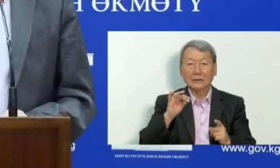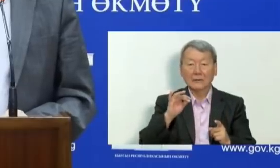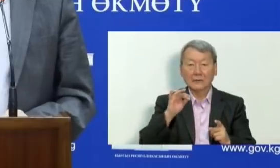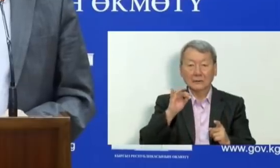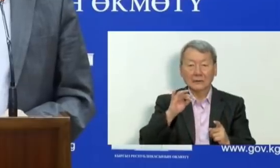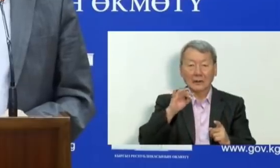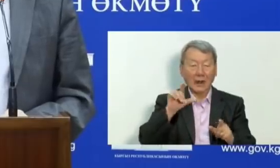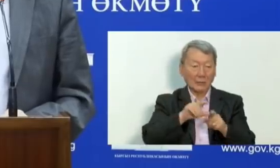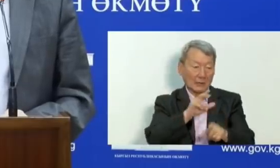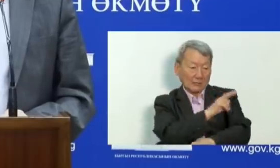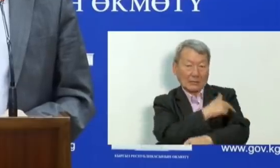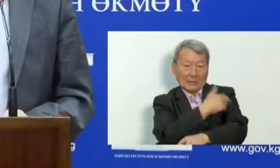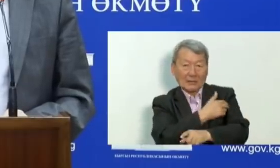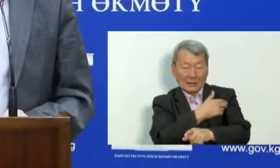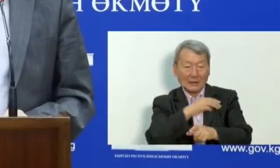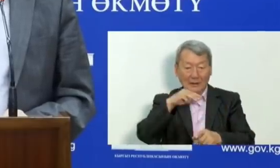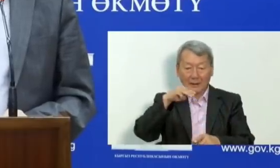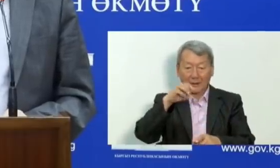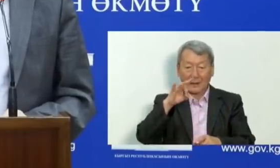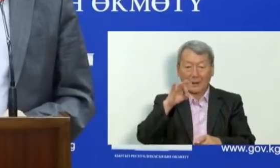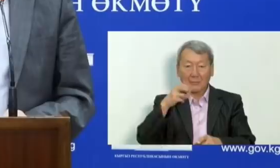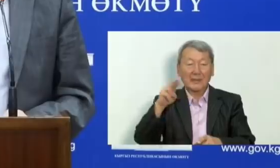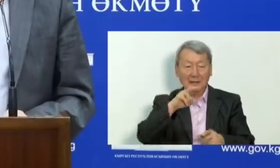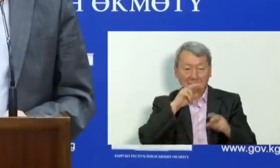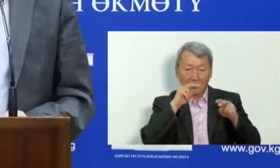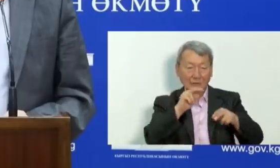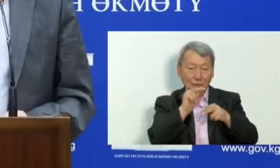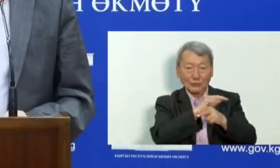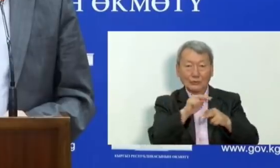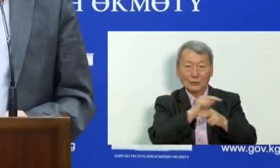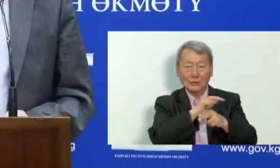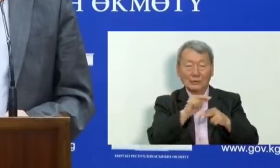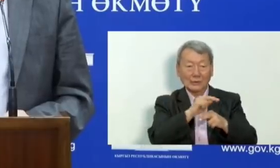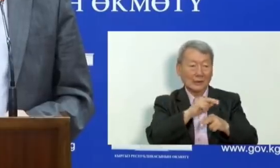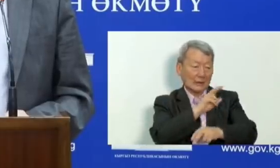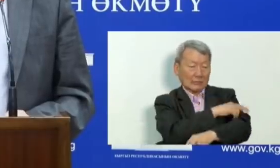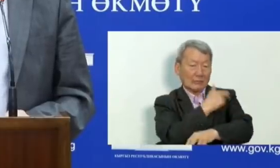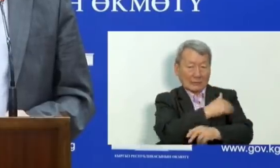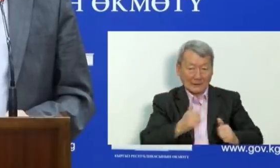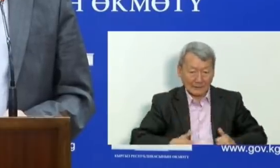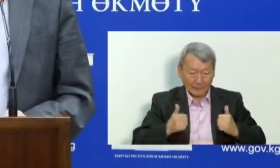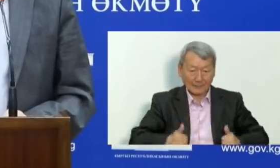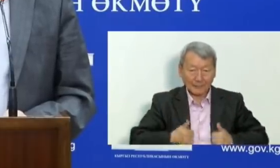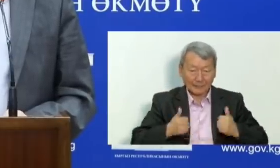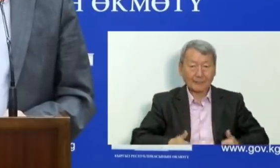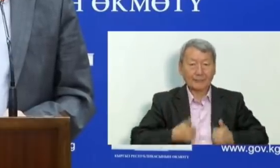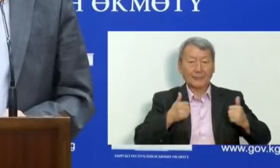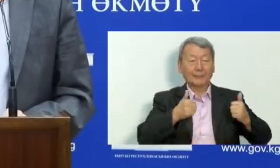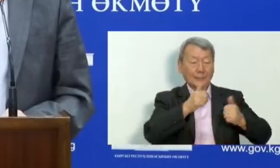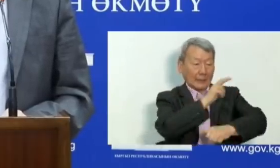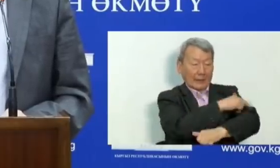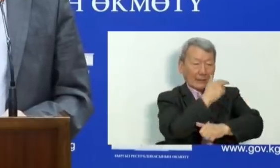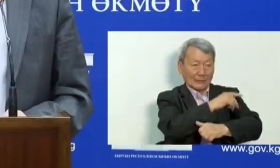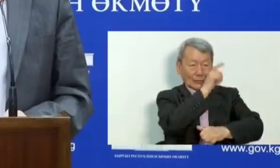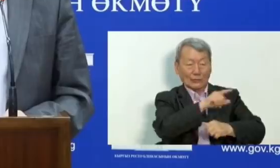үчүн интенсивдүү терапияга да алынды эле. Азырдан ошол жасалган аракеттерге,